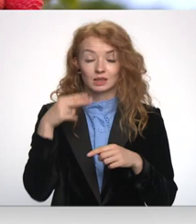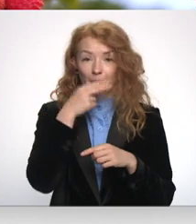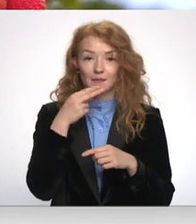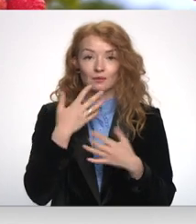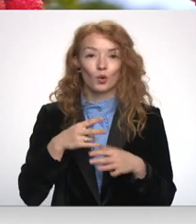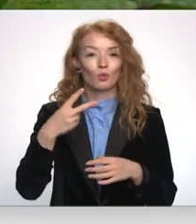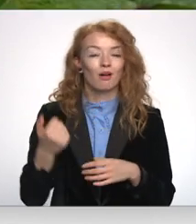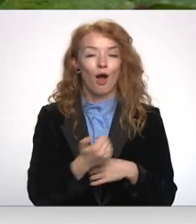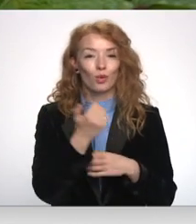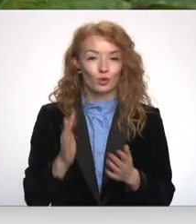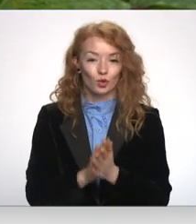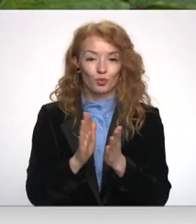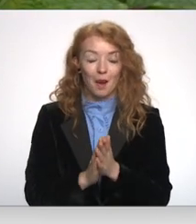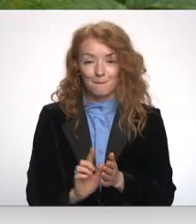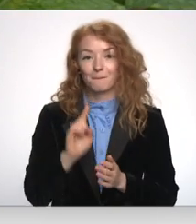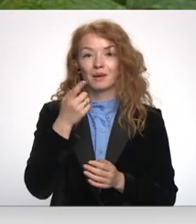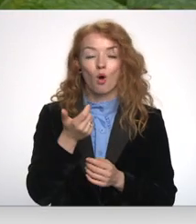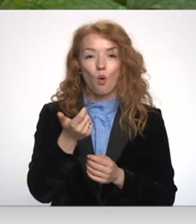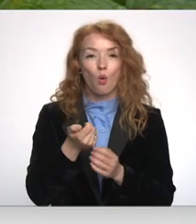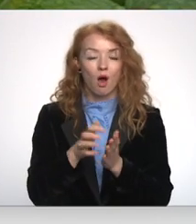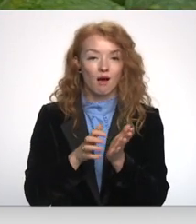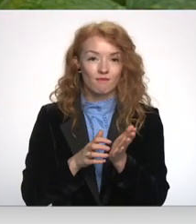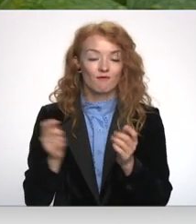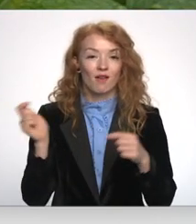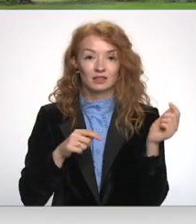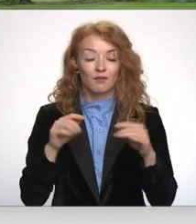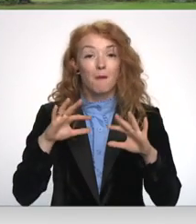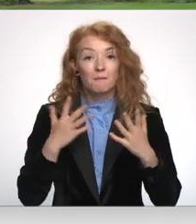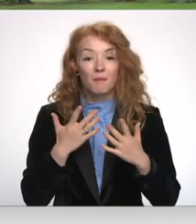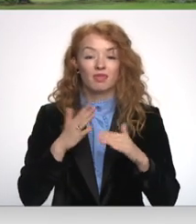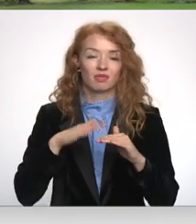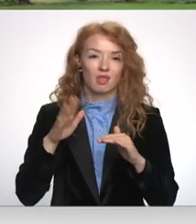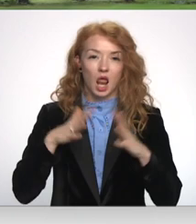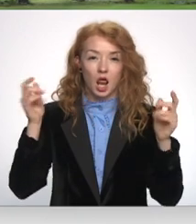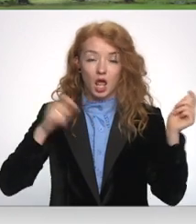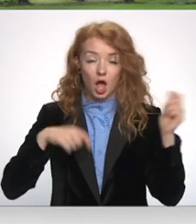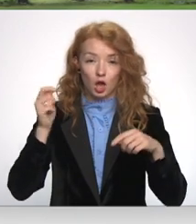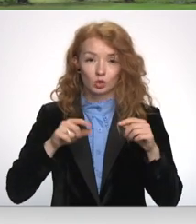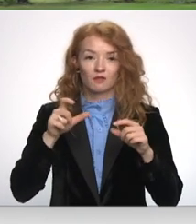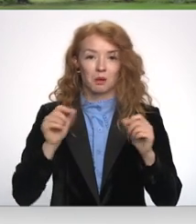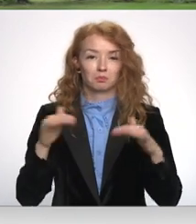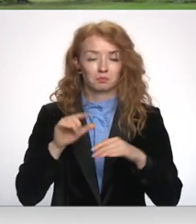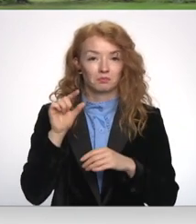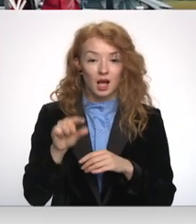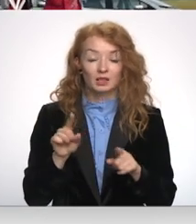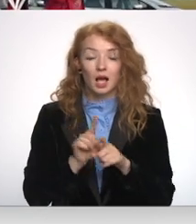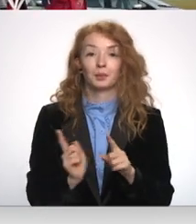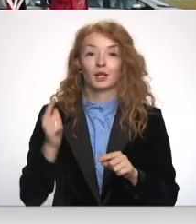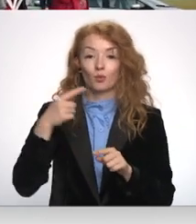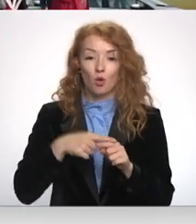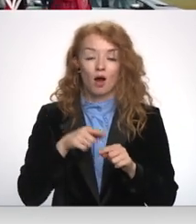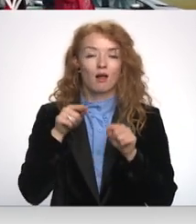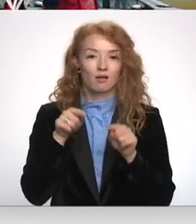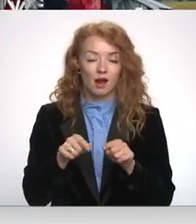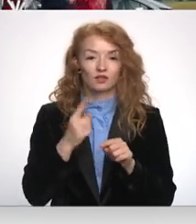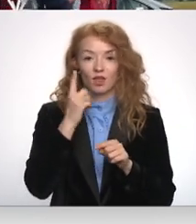20. Jubilēju ar pirmo ogu festivālu Vandzenē, taču to iztraucēja pamatīgs lietus. Tāpat tas pirmo reizi saimniecības vēsturē